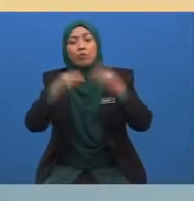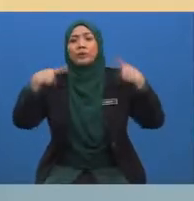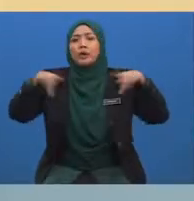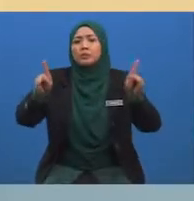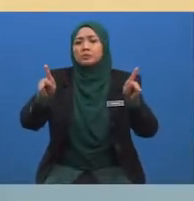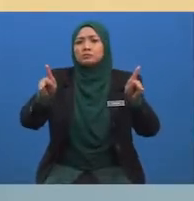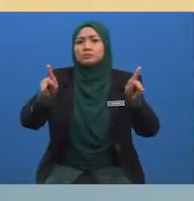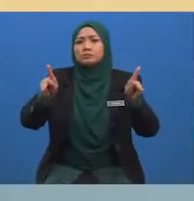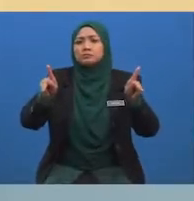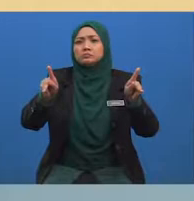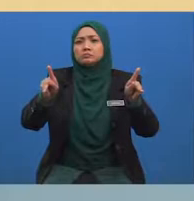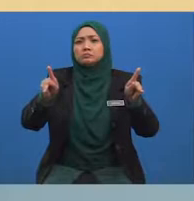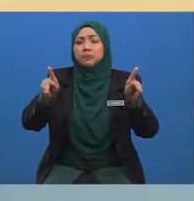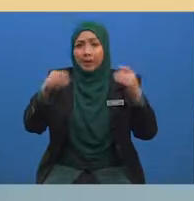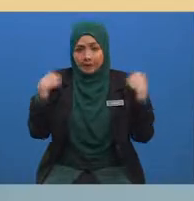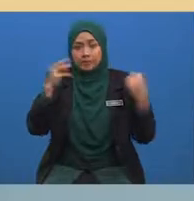Ada murid-murid yang tahu?